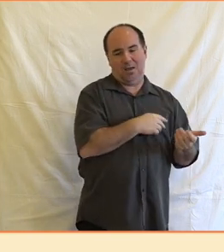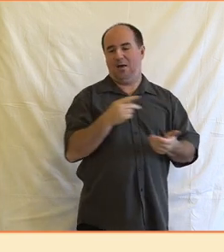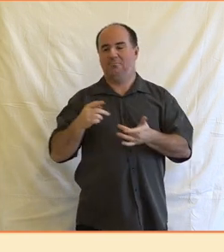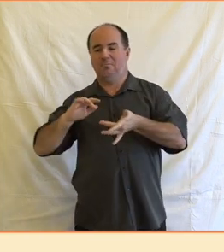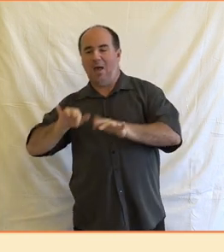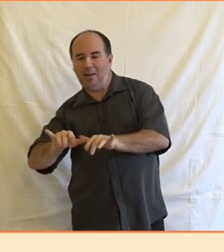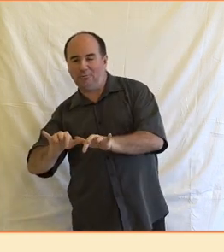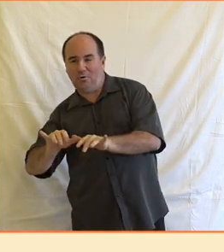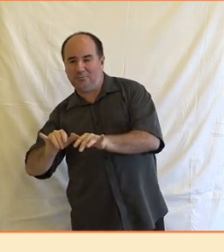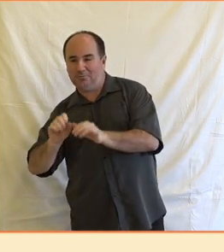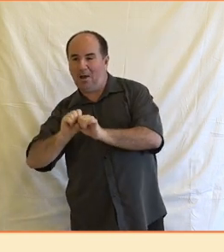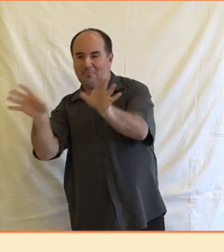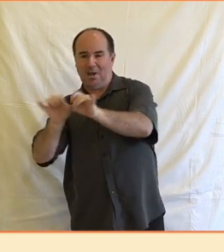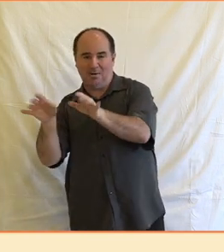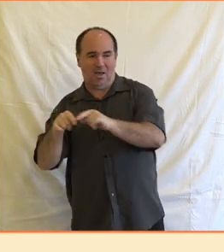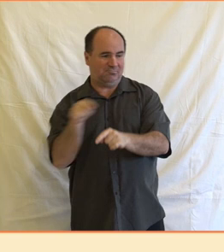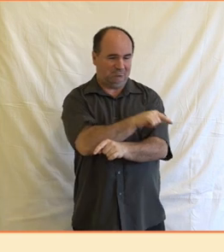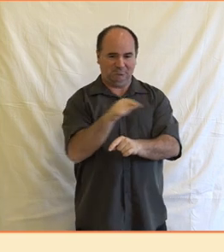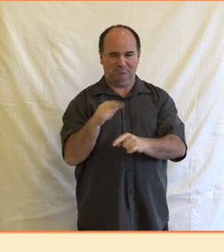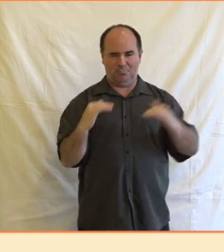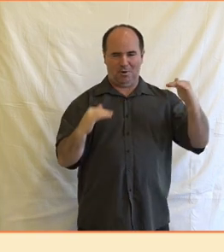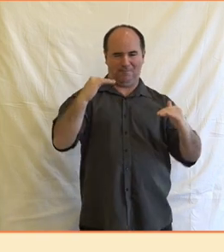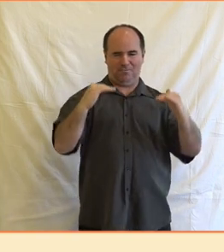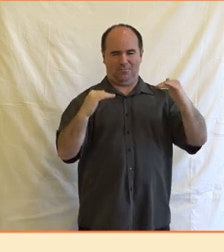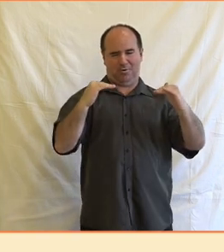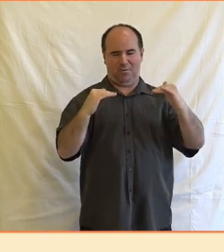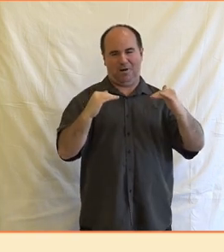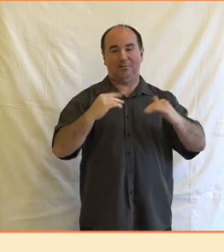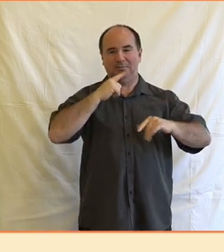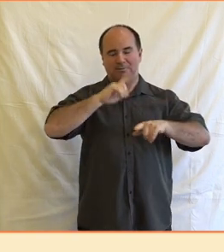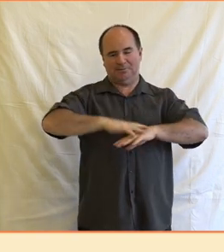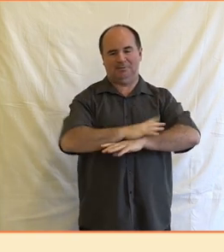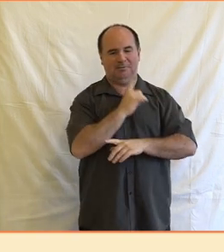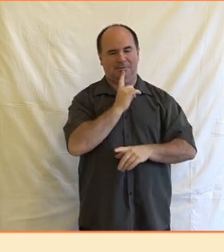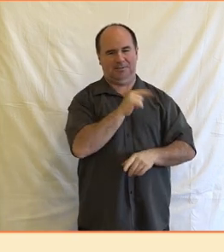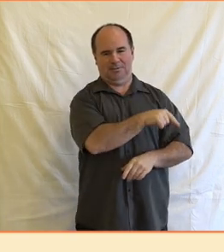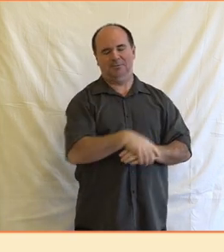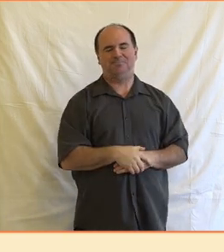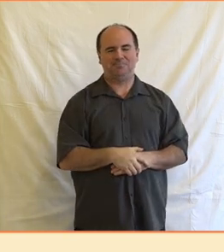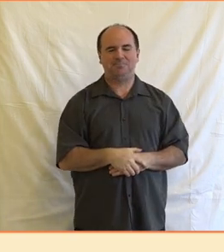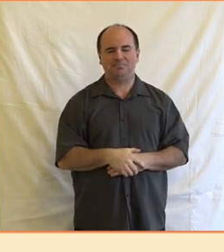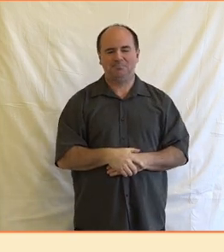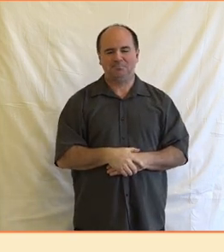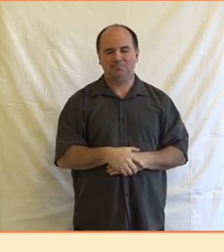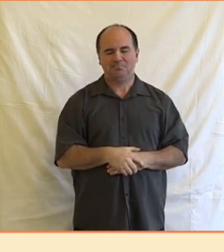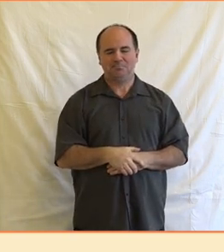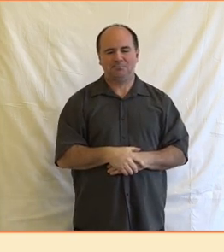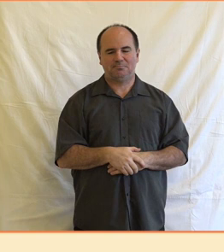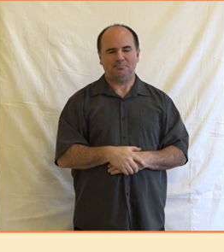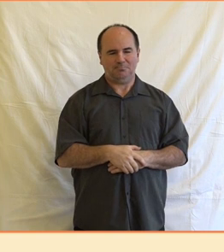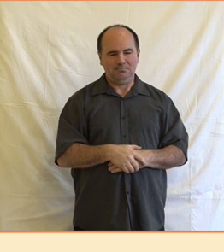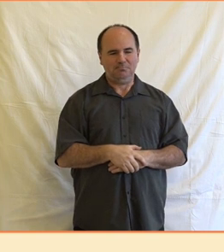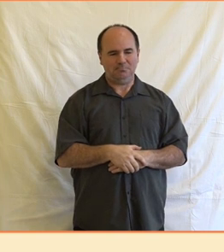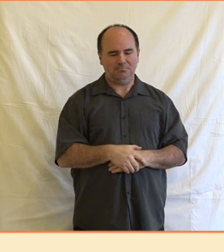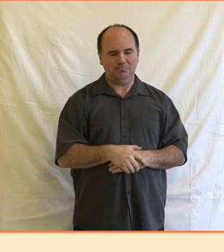s výjimkou těch médií internetových, rozumějme, televize, rozhlas, tisk, to znamená ta tradiční média,